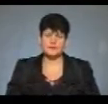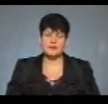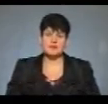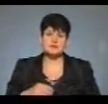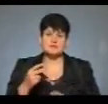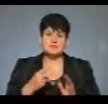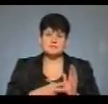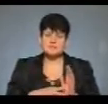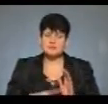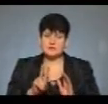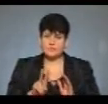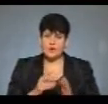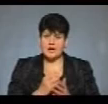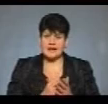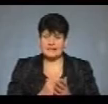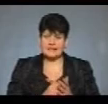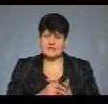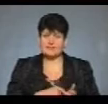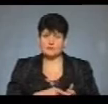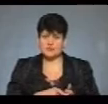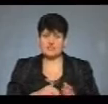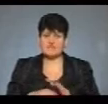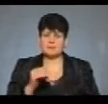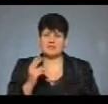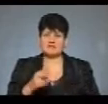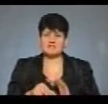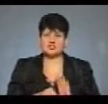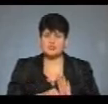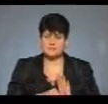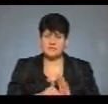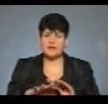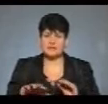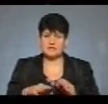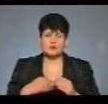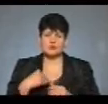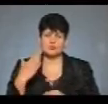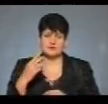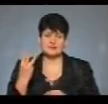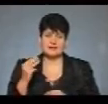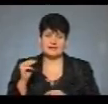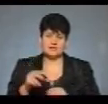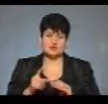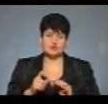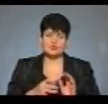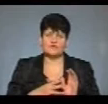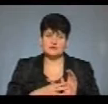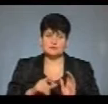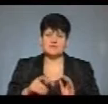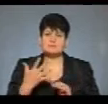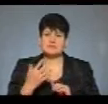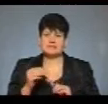З 72 кандидатів у депутати обрали 26. На дільниці проголосували 3108 осіб із